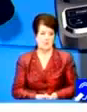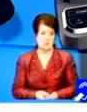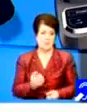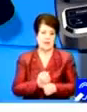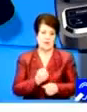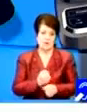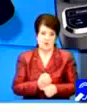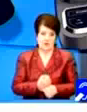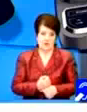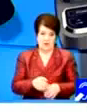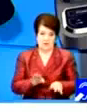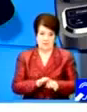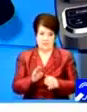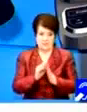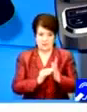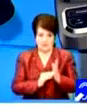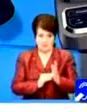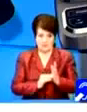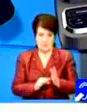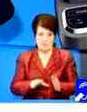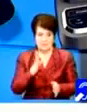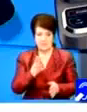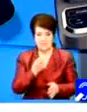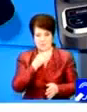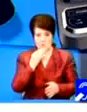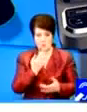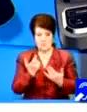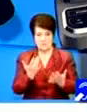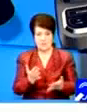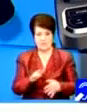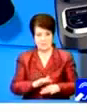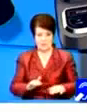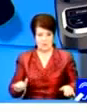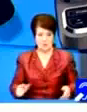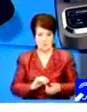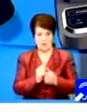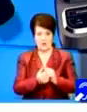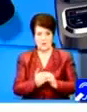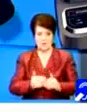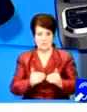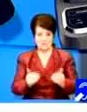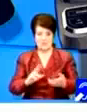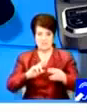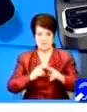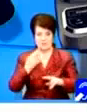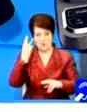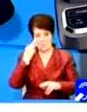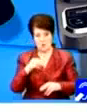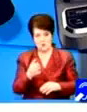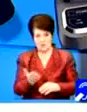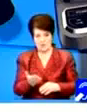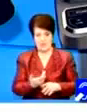Jucăriile de pluș, joaca cu semenii sau scrinciobul nu mai sunt de mult o atracție pentru copii. Acestea au fost înlocuite treptat de tehnologiile moderne.